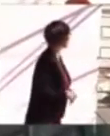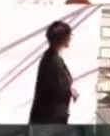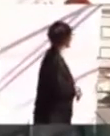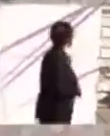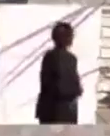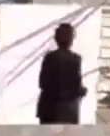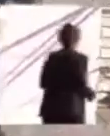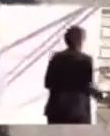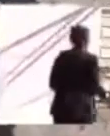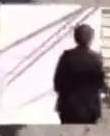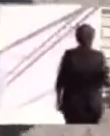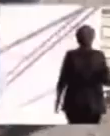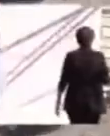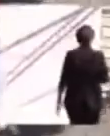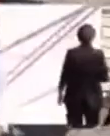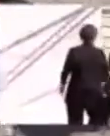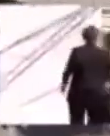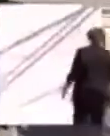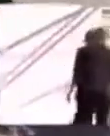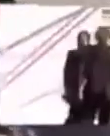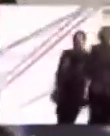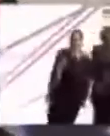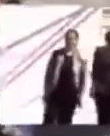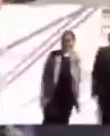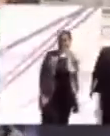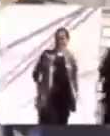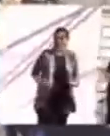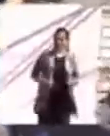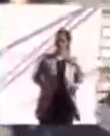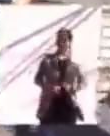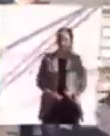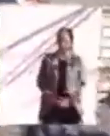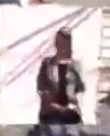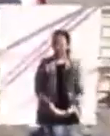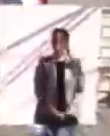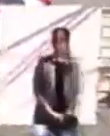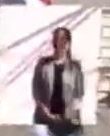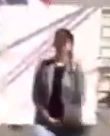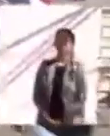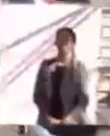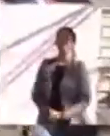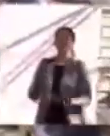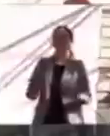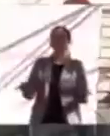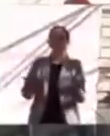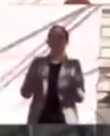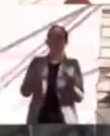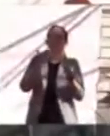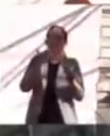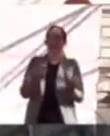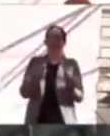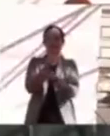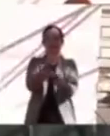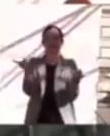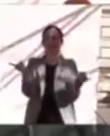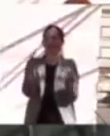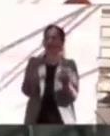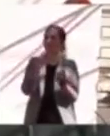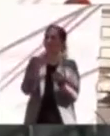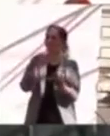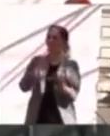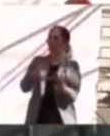tanto dicendo in bocca al lupo a tutti noi italiani in bocca al lupo a voi della cgil a noi che dobbiamo ancora